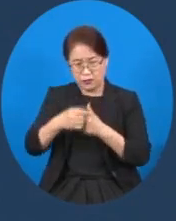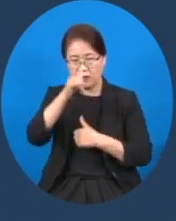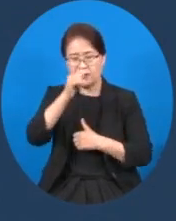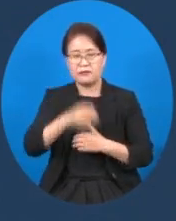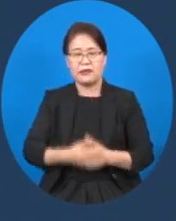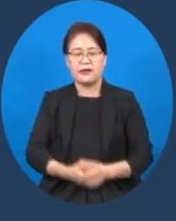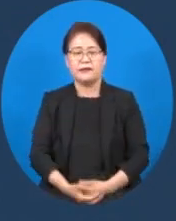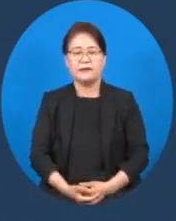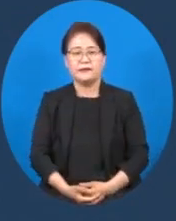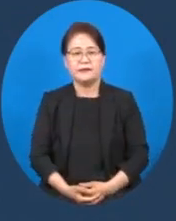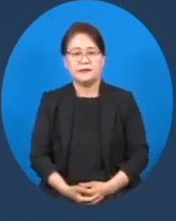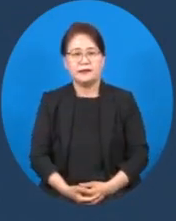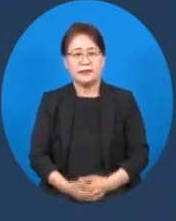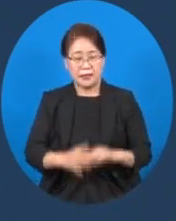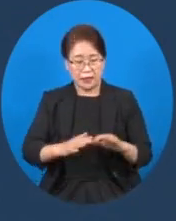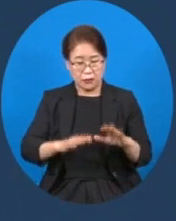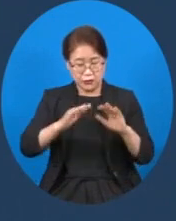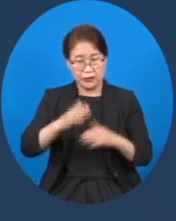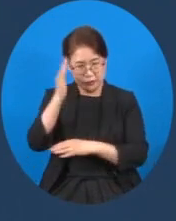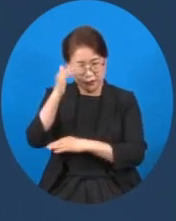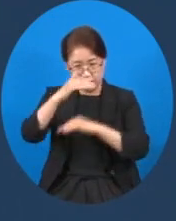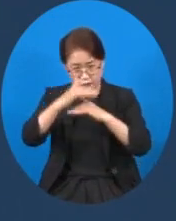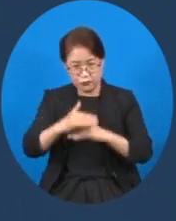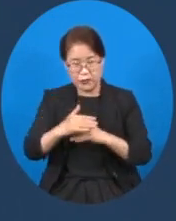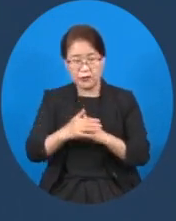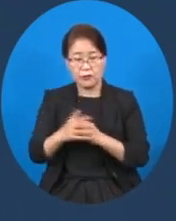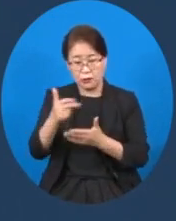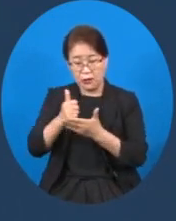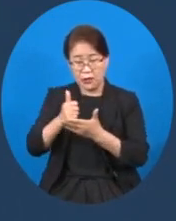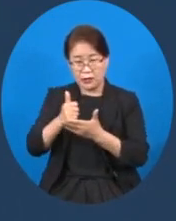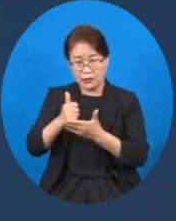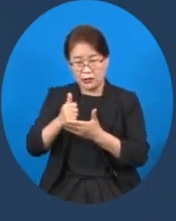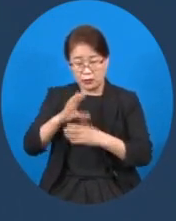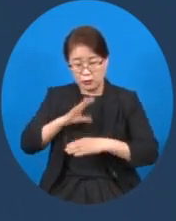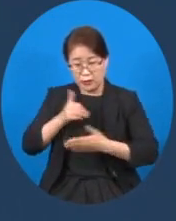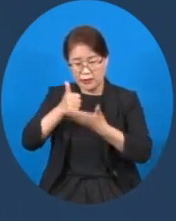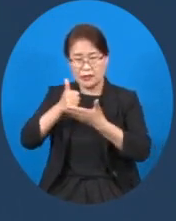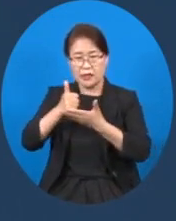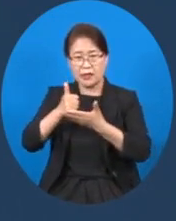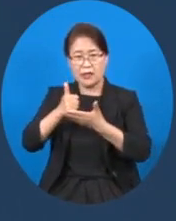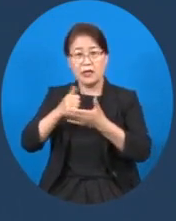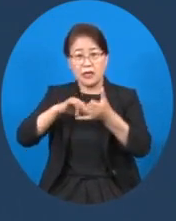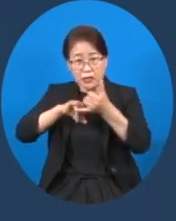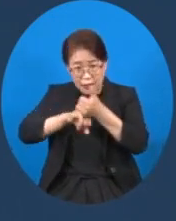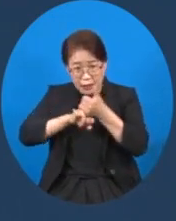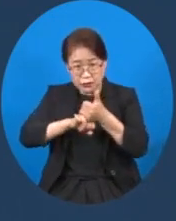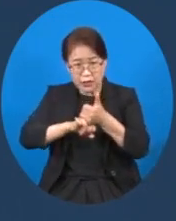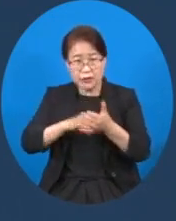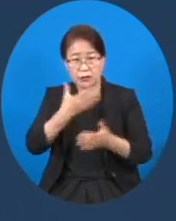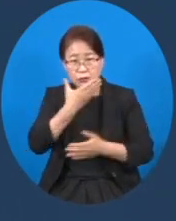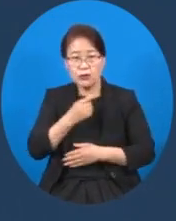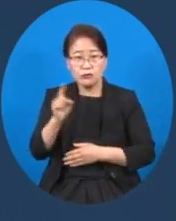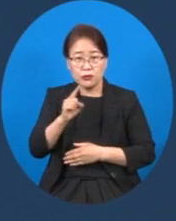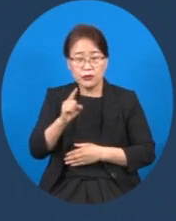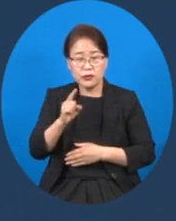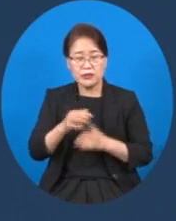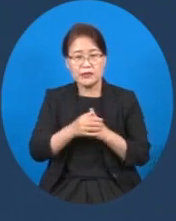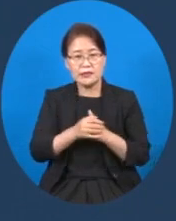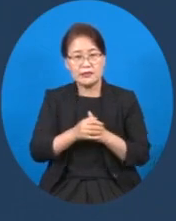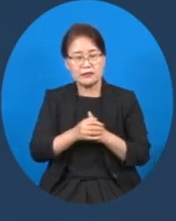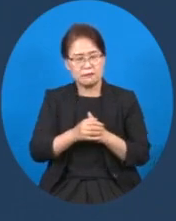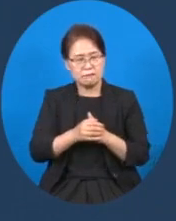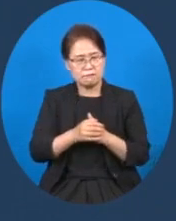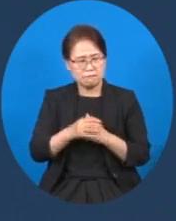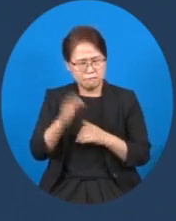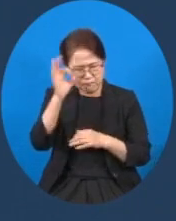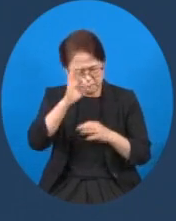준비하면서요, 여호와를 경외하는 자에게 하나님이 약속하신, 하나님께서 말씀하신 복이 무엇인지를